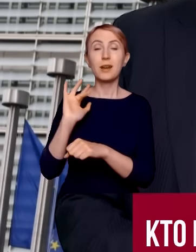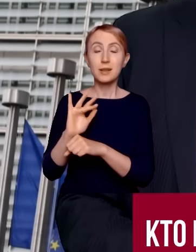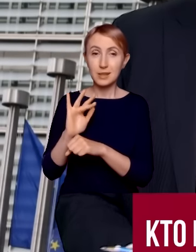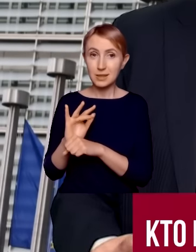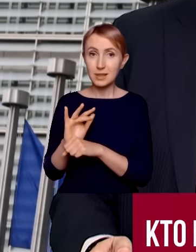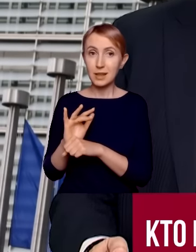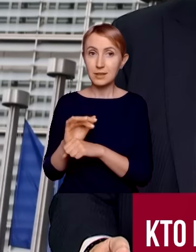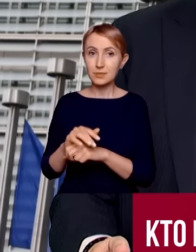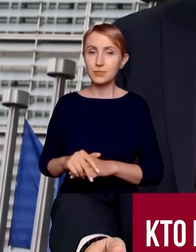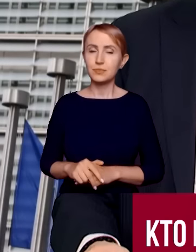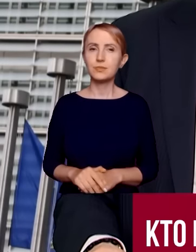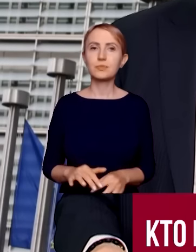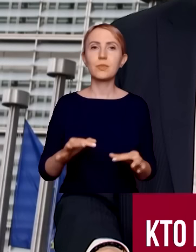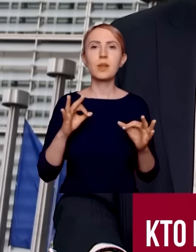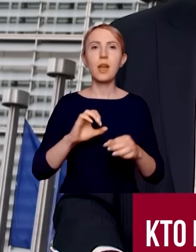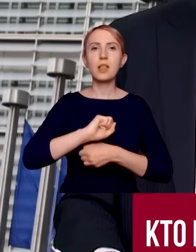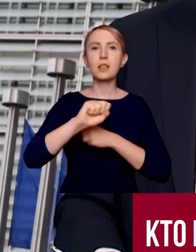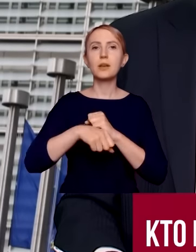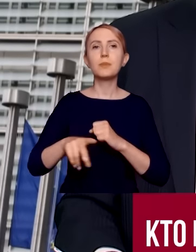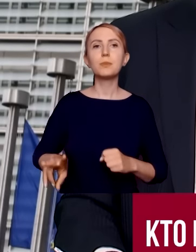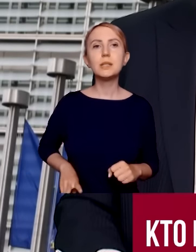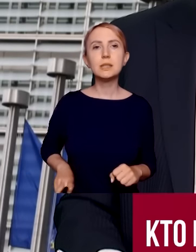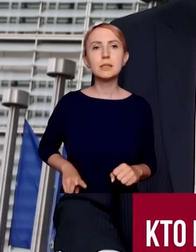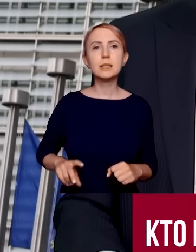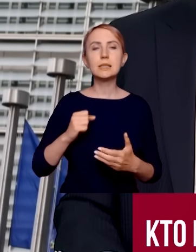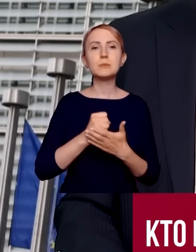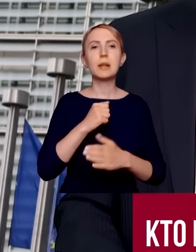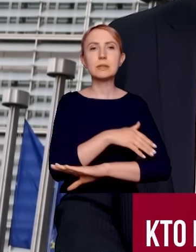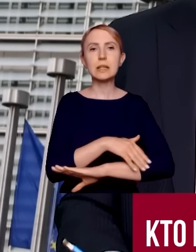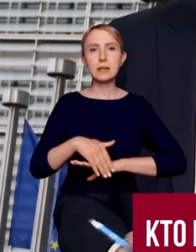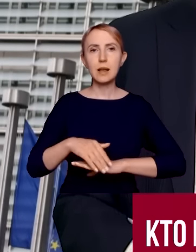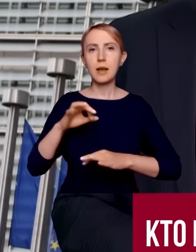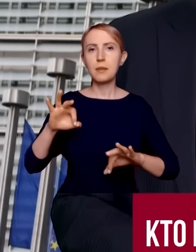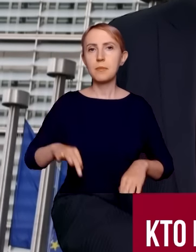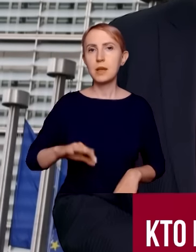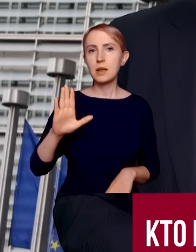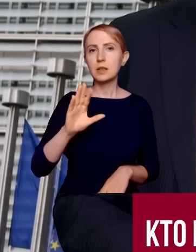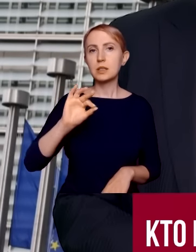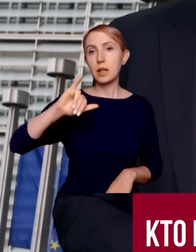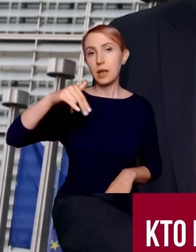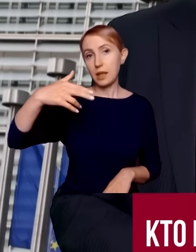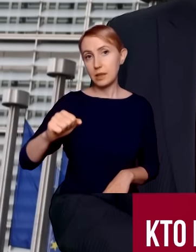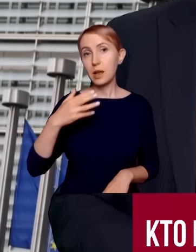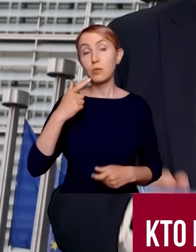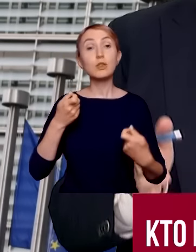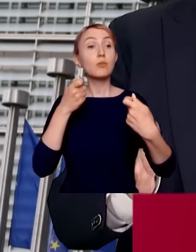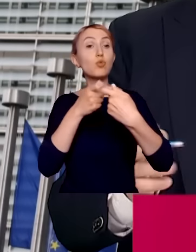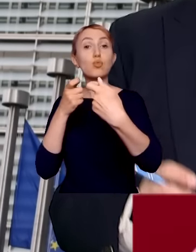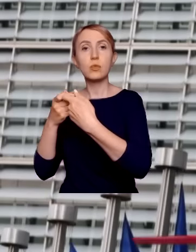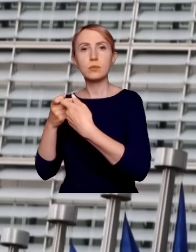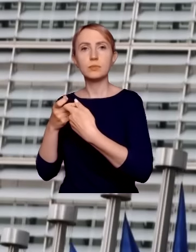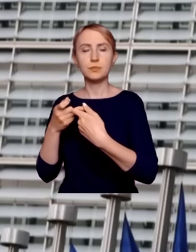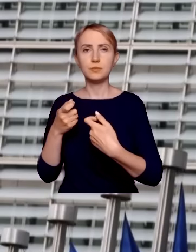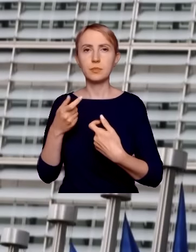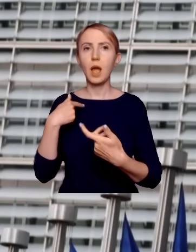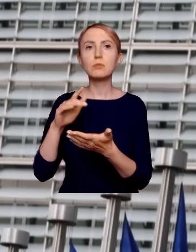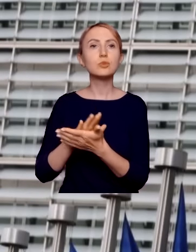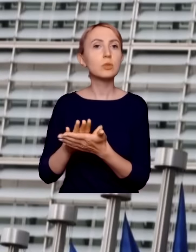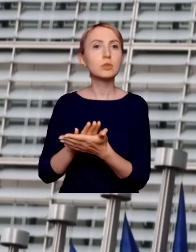Natomiast dzisiejszy wiceminister spraw zagranicznych, pan Szejna, mówi, że nasi partnerzy, a mamy, przepraszam,